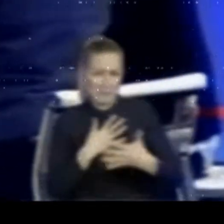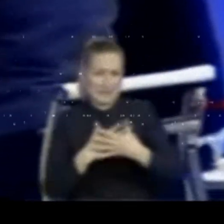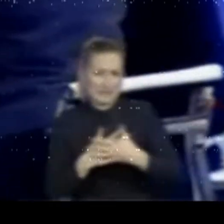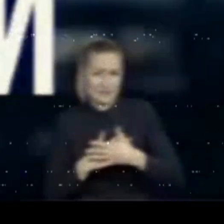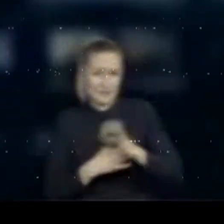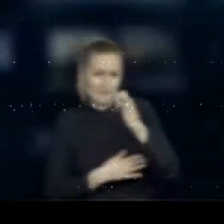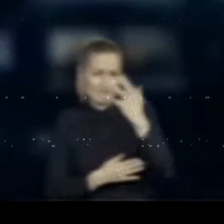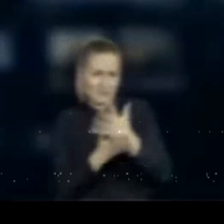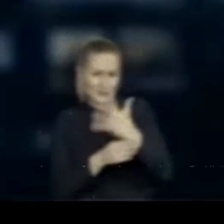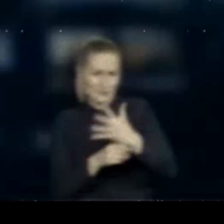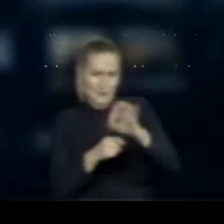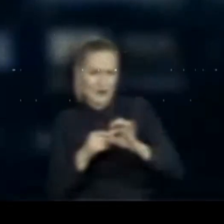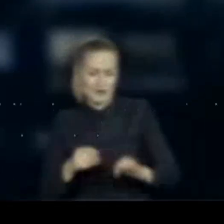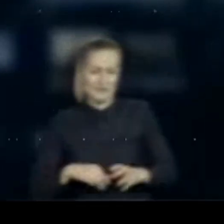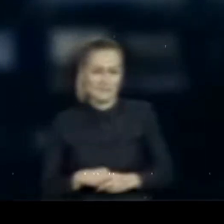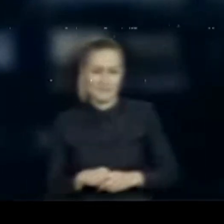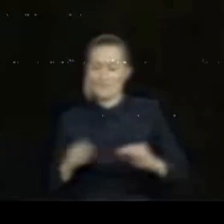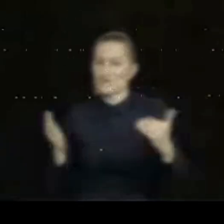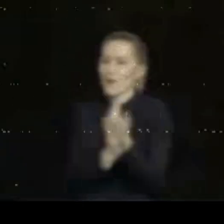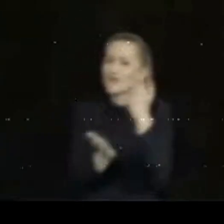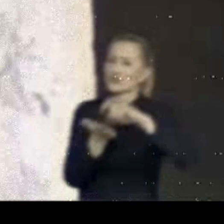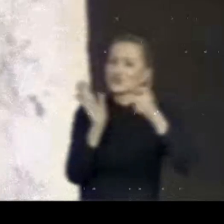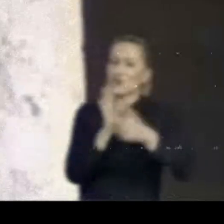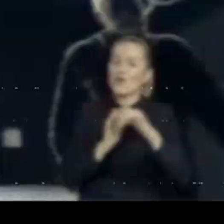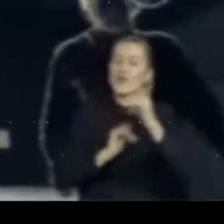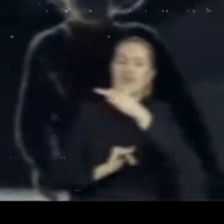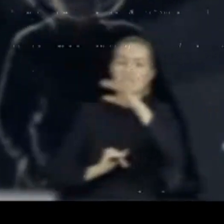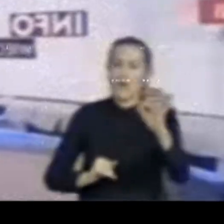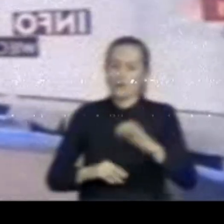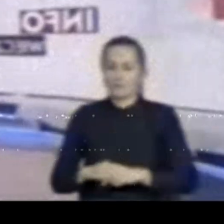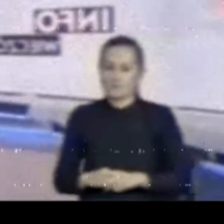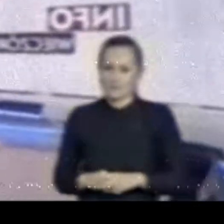o połowę. Nowe Studio Info.